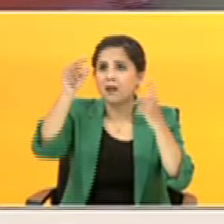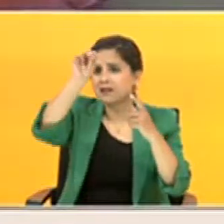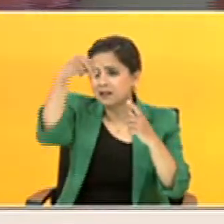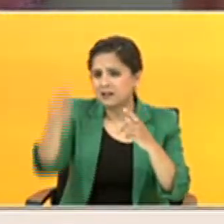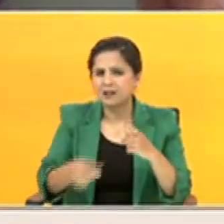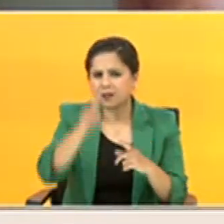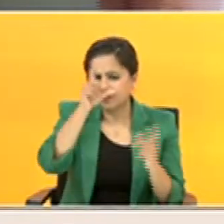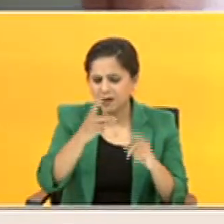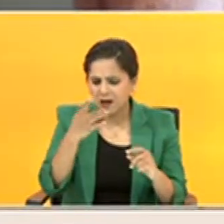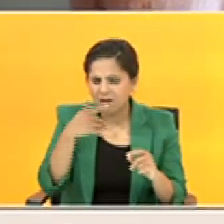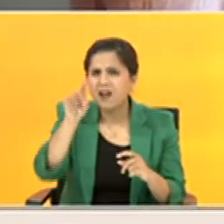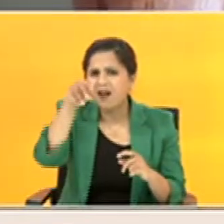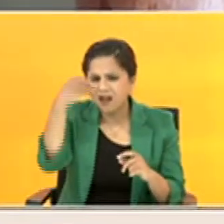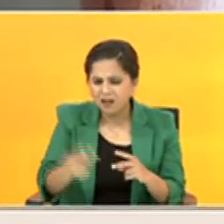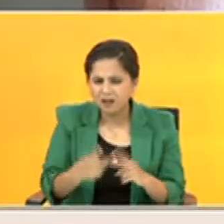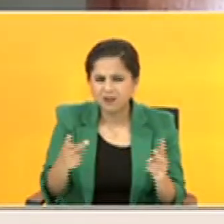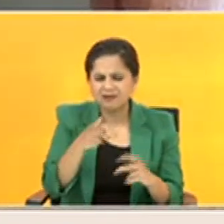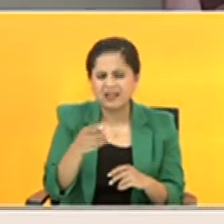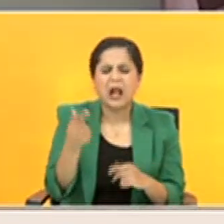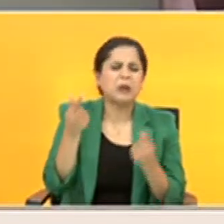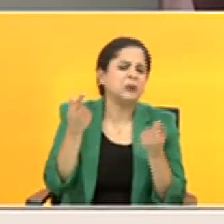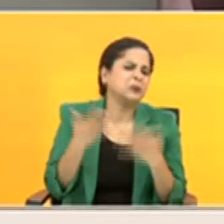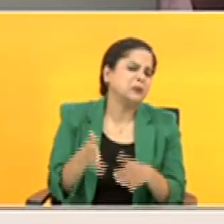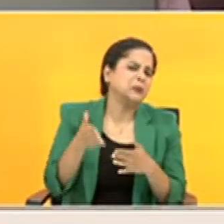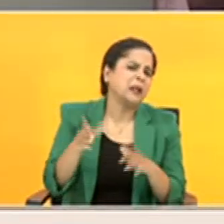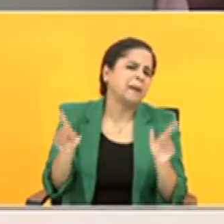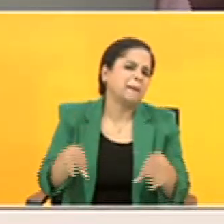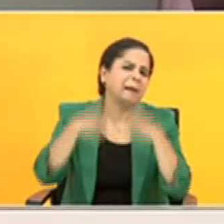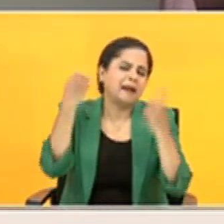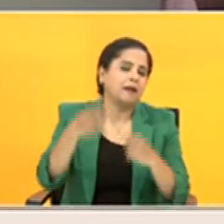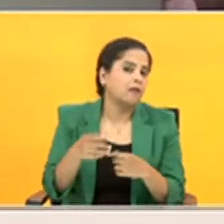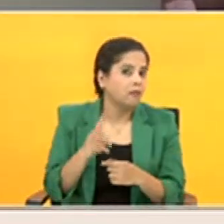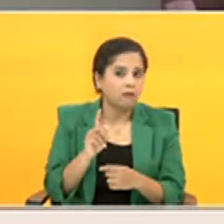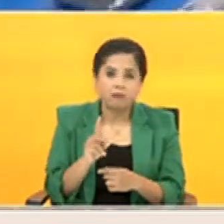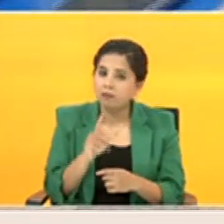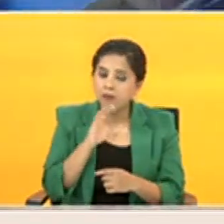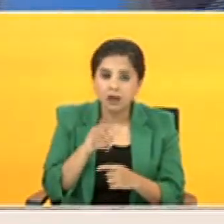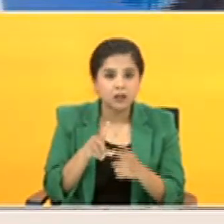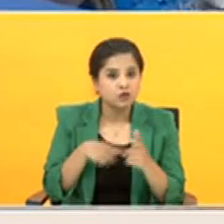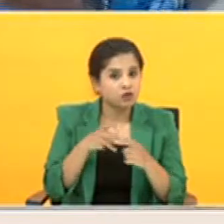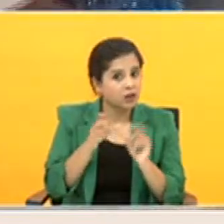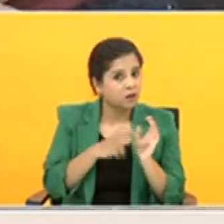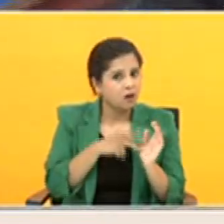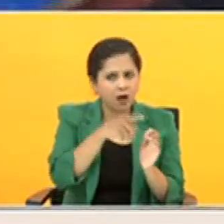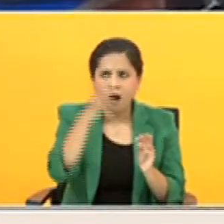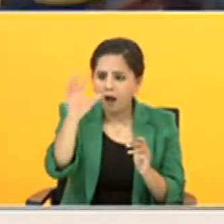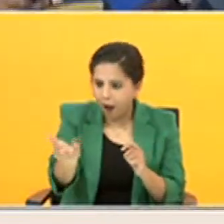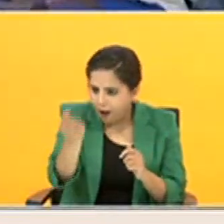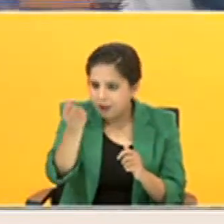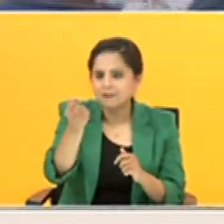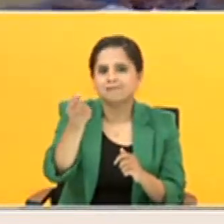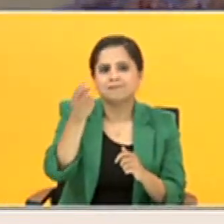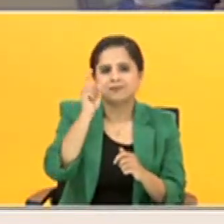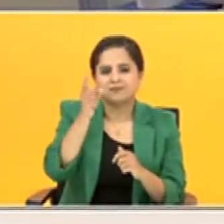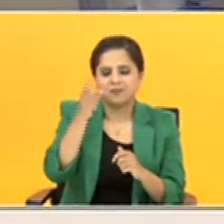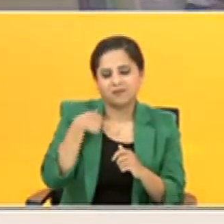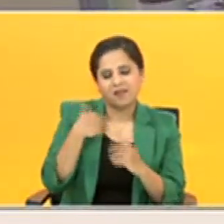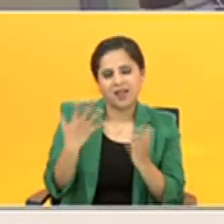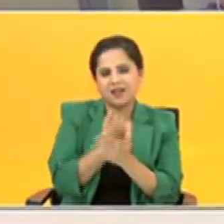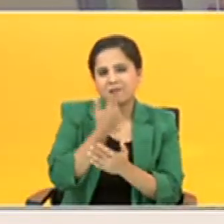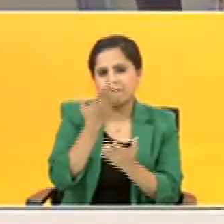लोग आमतौर पर बेकार समझते हैं, जीवन जी के हाथों में आते ही धरोहर बन जाती